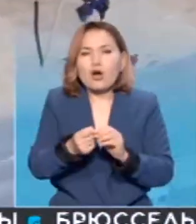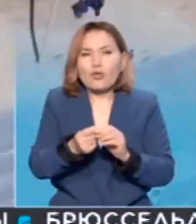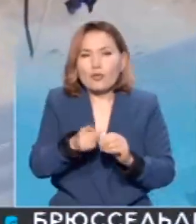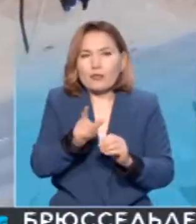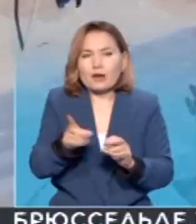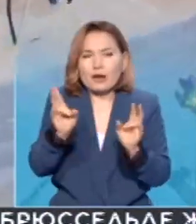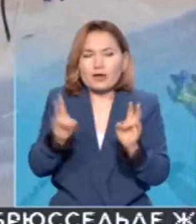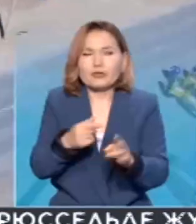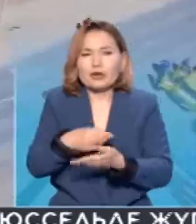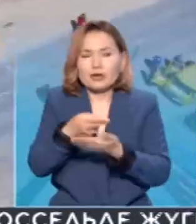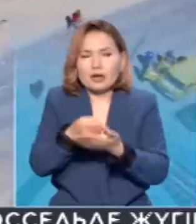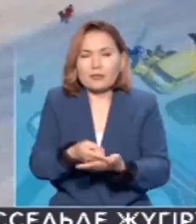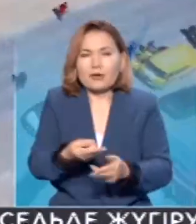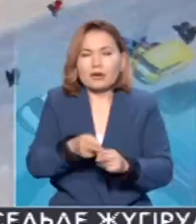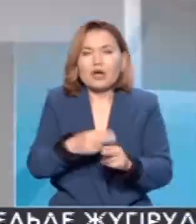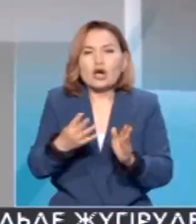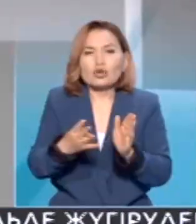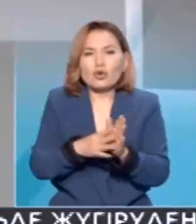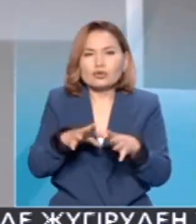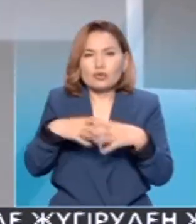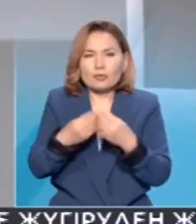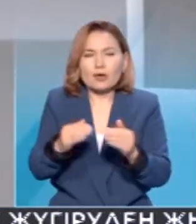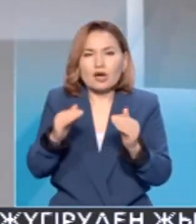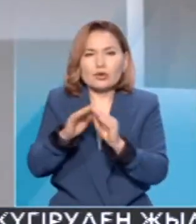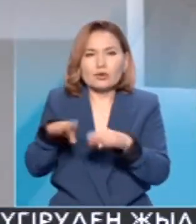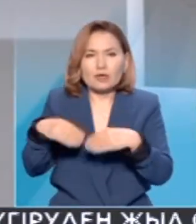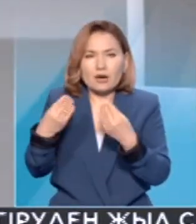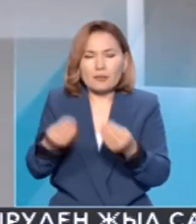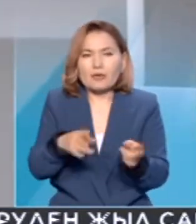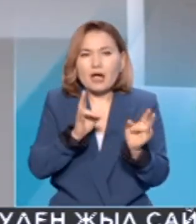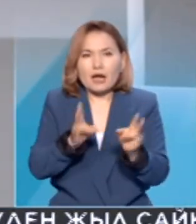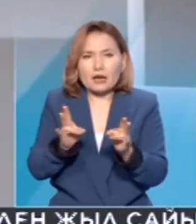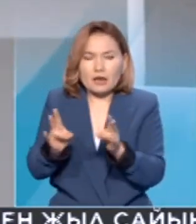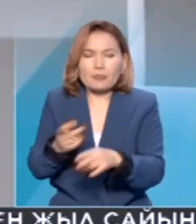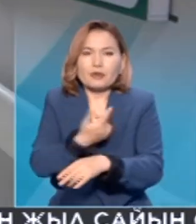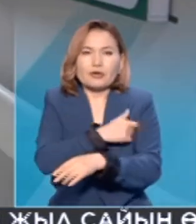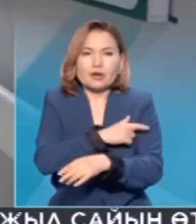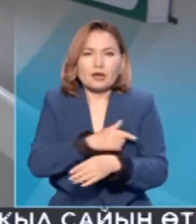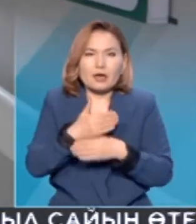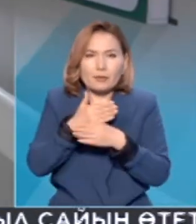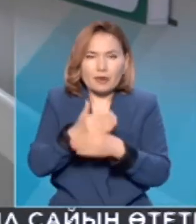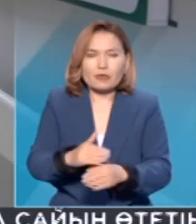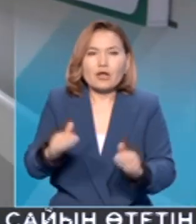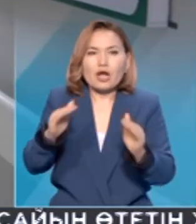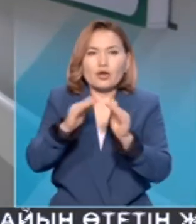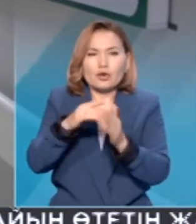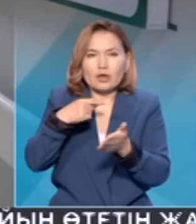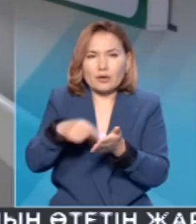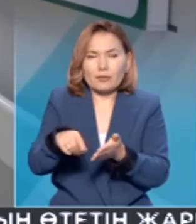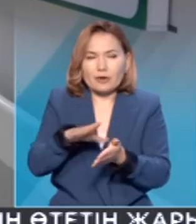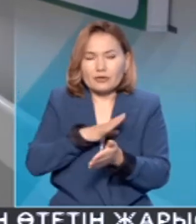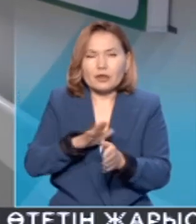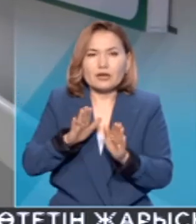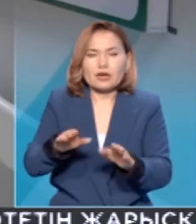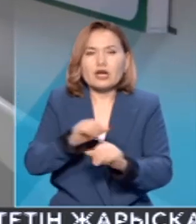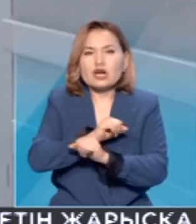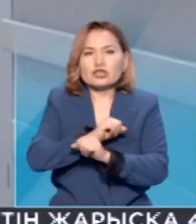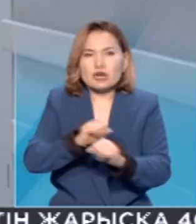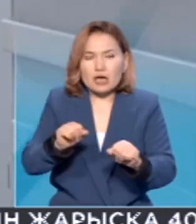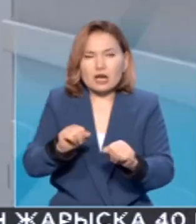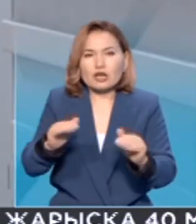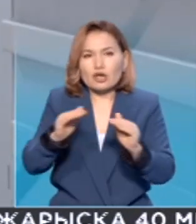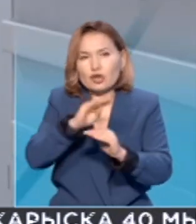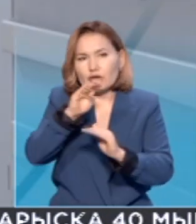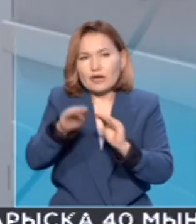отбасына үй берілді. Бүгінгі таңда зардап шеккен науқастарға медициналық көмек көрсетіліп, үйлеріне шығарылып, тек жарылыстан үйінде